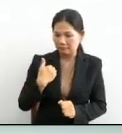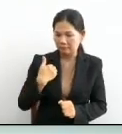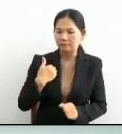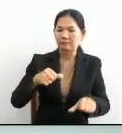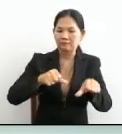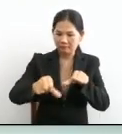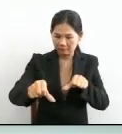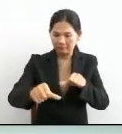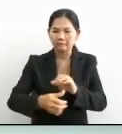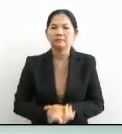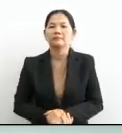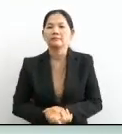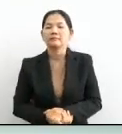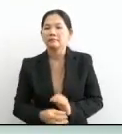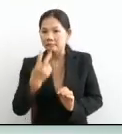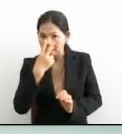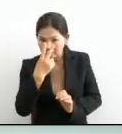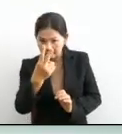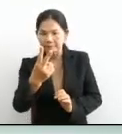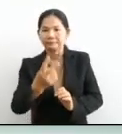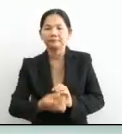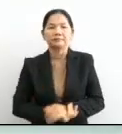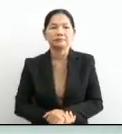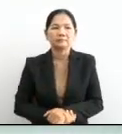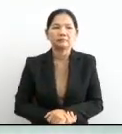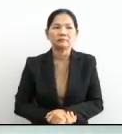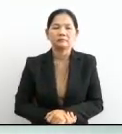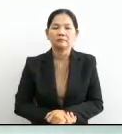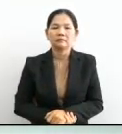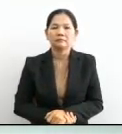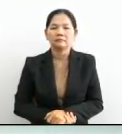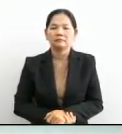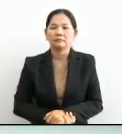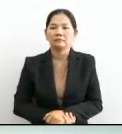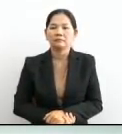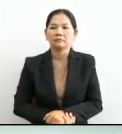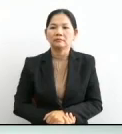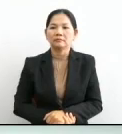mình to từ tia từ lấy con trăm mơ tặng ác nia nà con chà